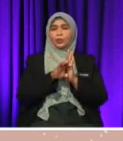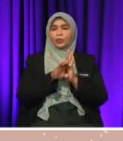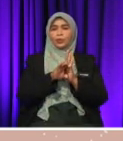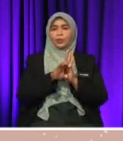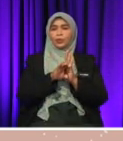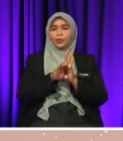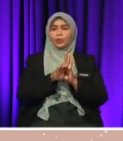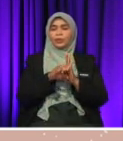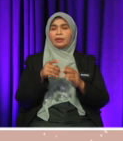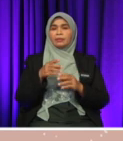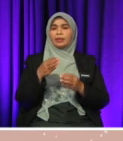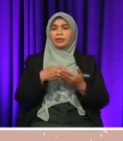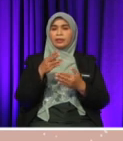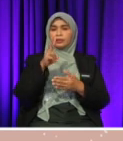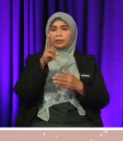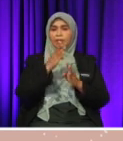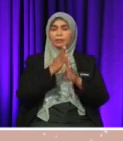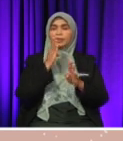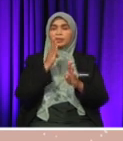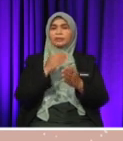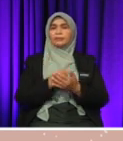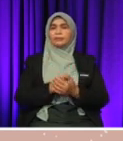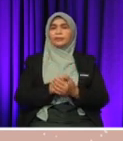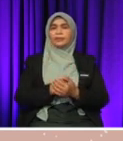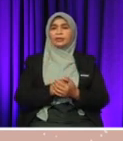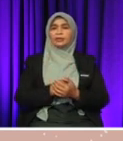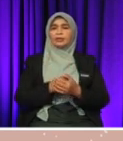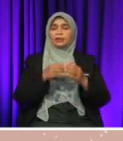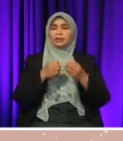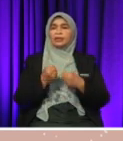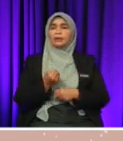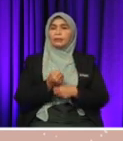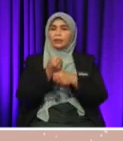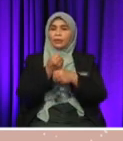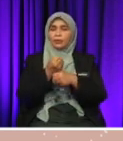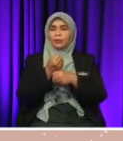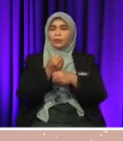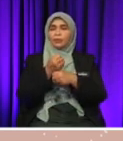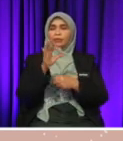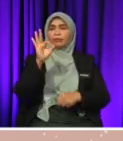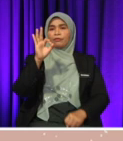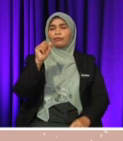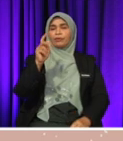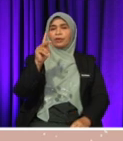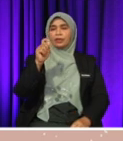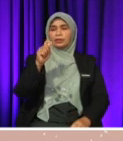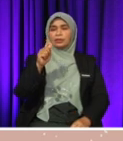dua tapi yang menyukung ini adalah fakta